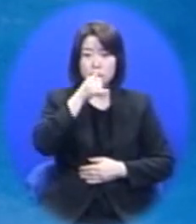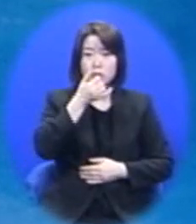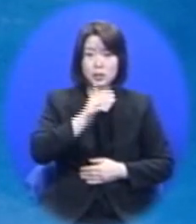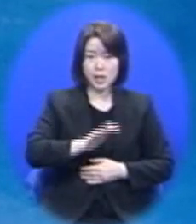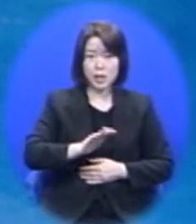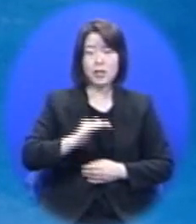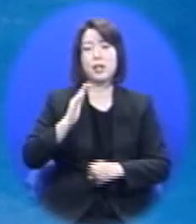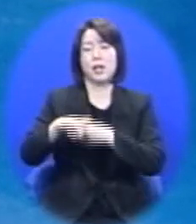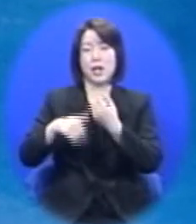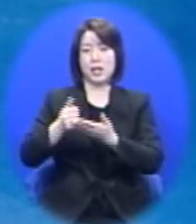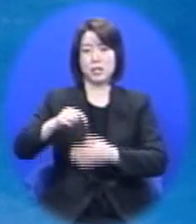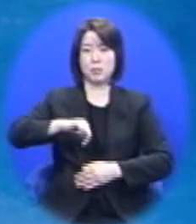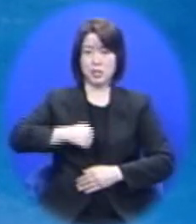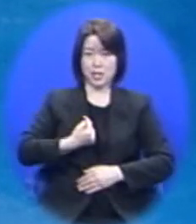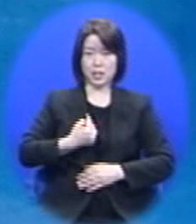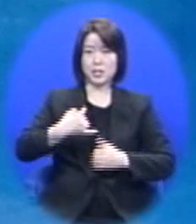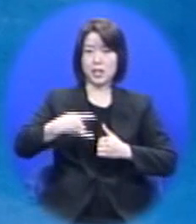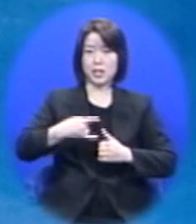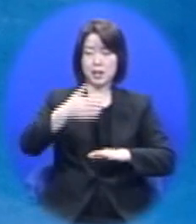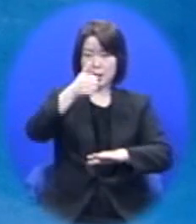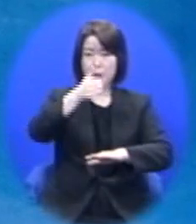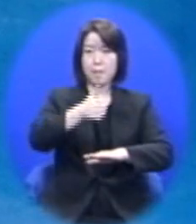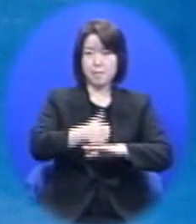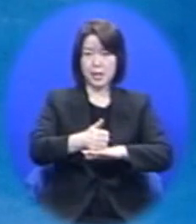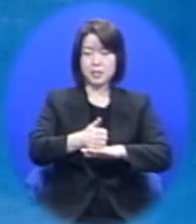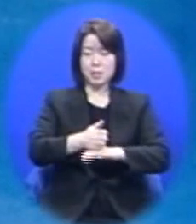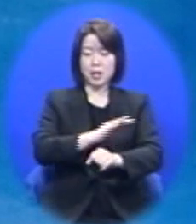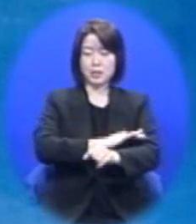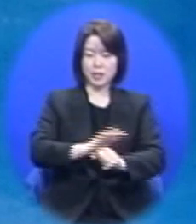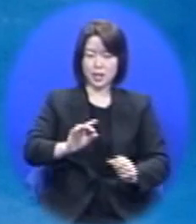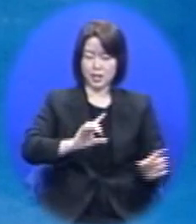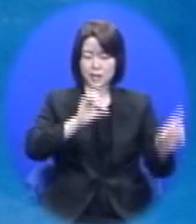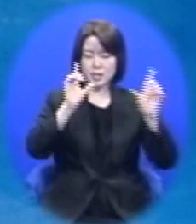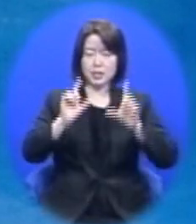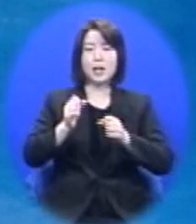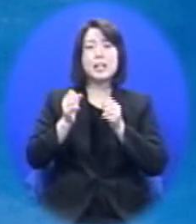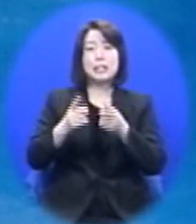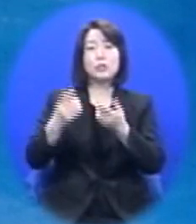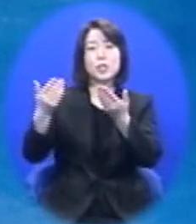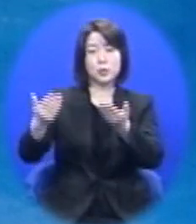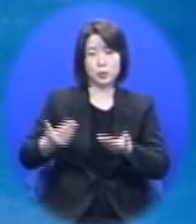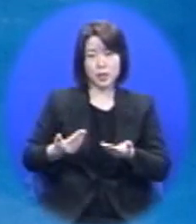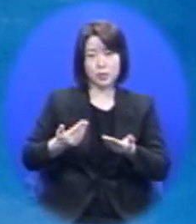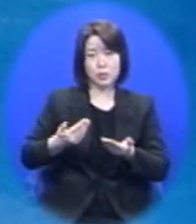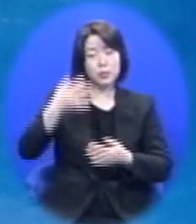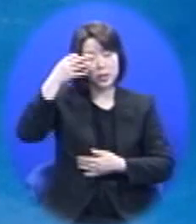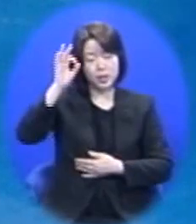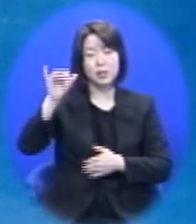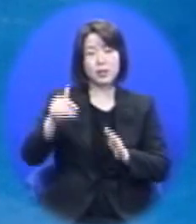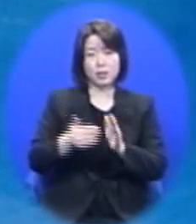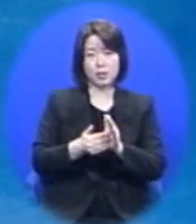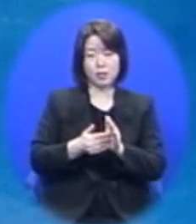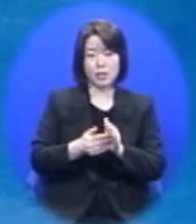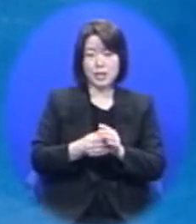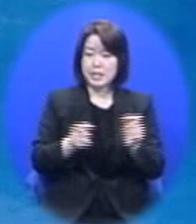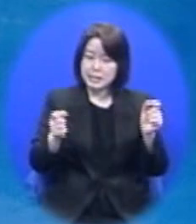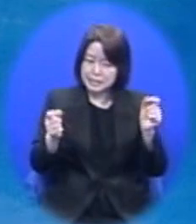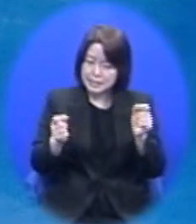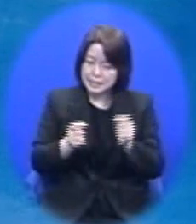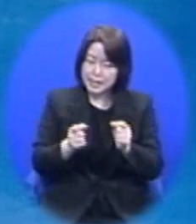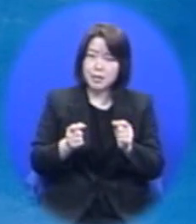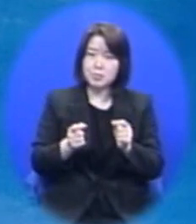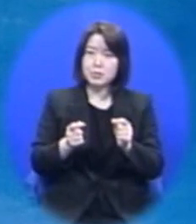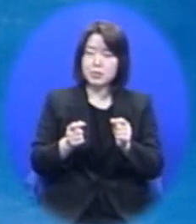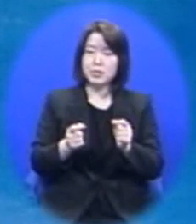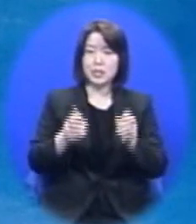하나님이 자기에게 마지막 잘 살 기회를 주셨구나. 그래도 짧은 기간이지만